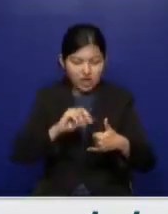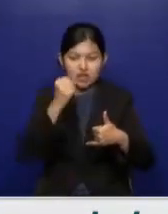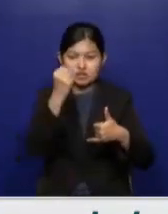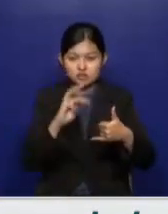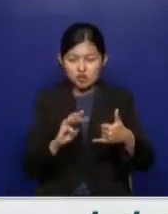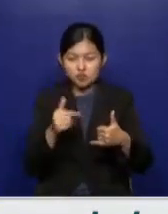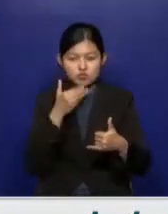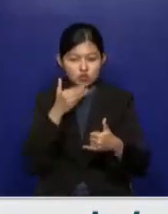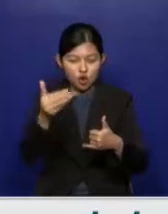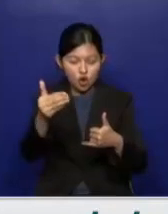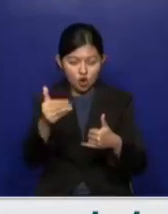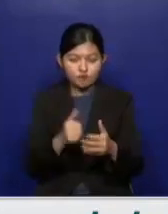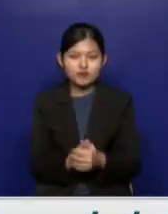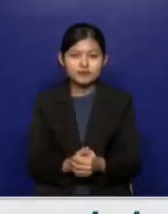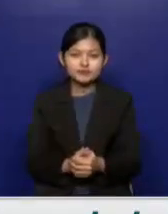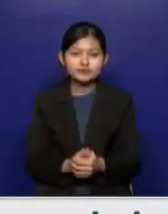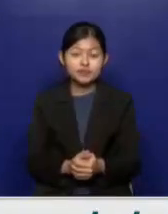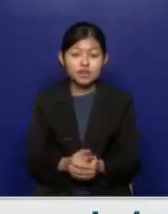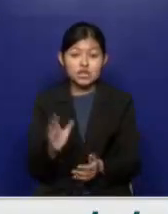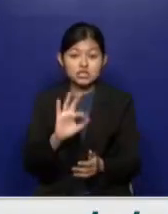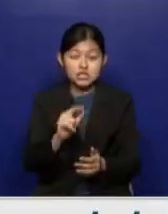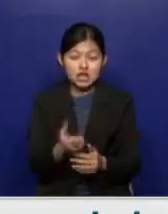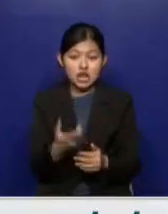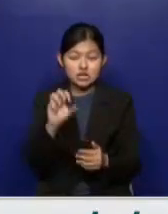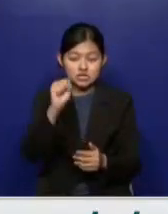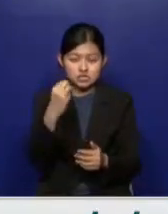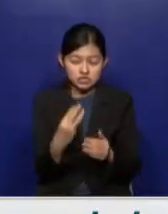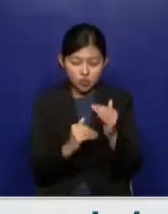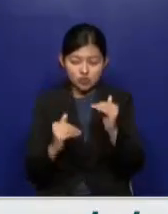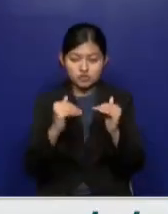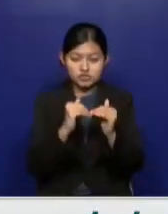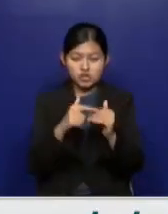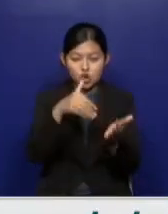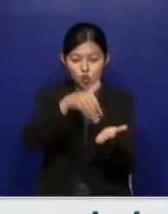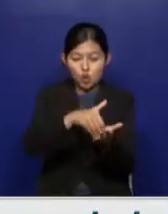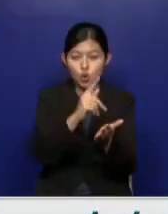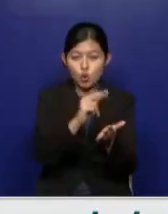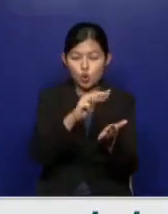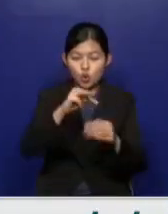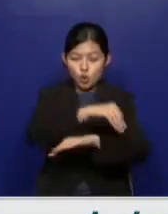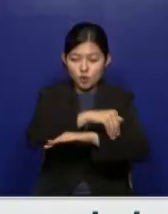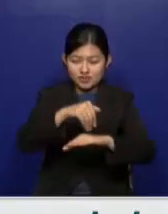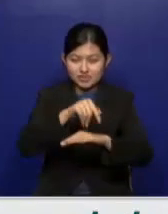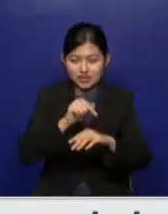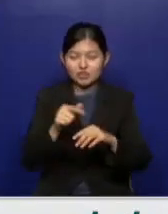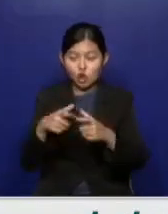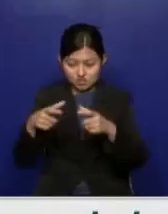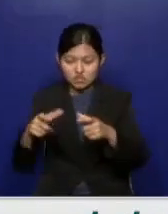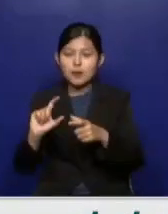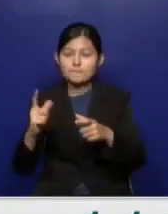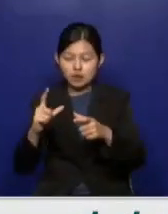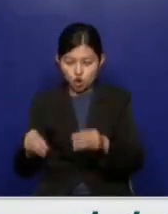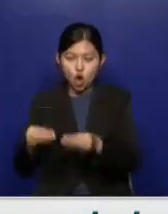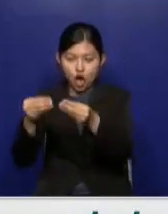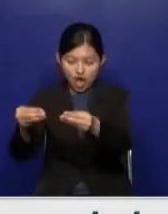าลต่อไปถึงเขาไม่ได้รับสิทธิ์สวัสดิการรักษาพยาบาลด้วยกรมบัญชีกลางเขาก็ต้องรับสิทธิ์บัตรทองซึ่งรัฐบาลจะต้องอุดหนุ